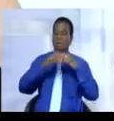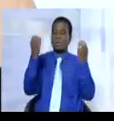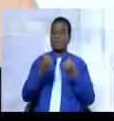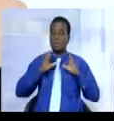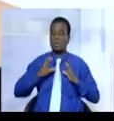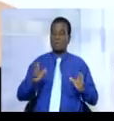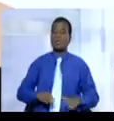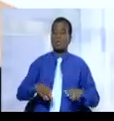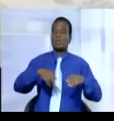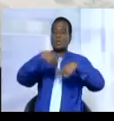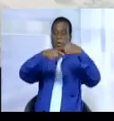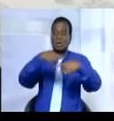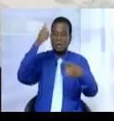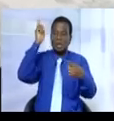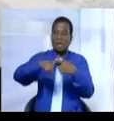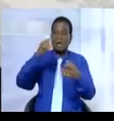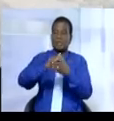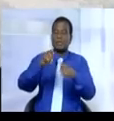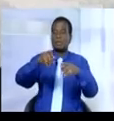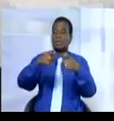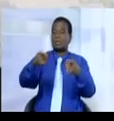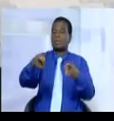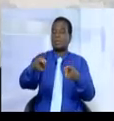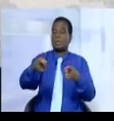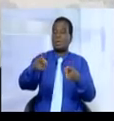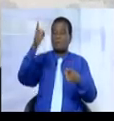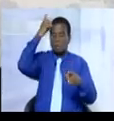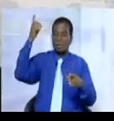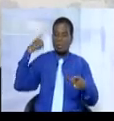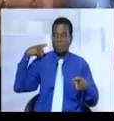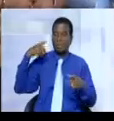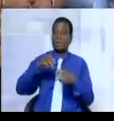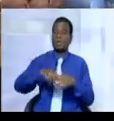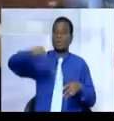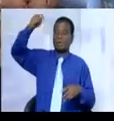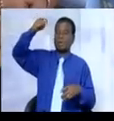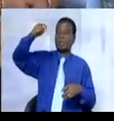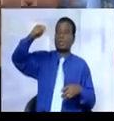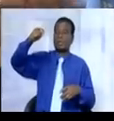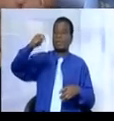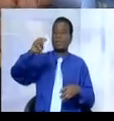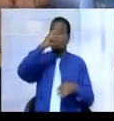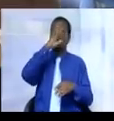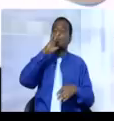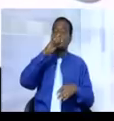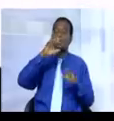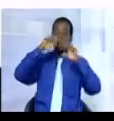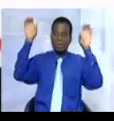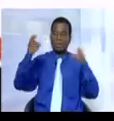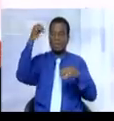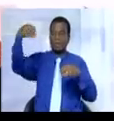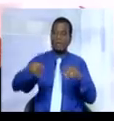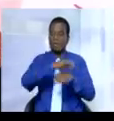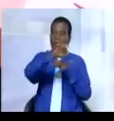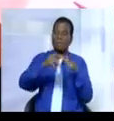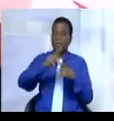des victimes se sont mobilisés à l'espace des martyrs. Le député de Tingrila, Mariam Traoré, marraine de la cérémonie, a invité toutes